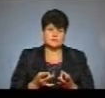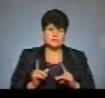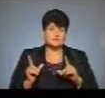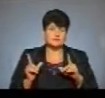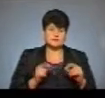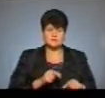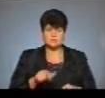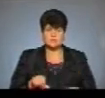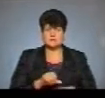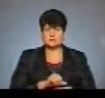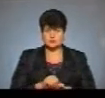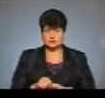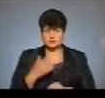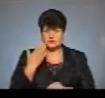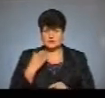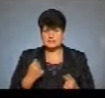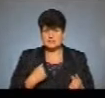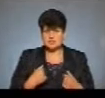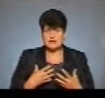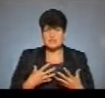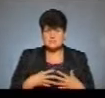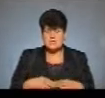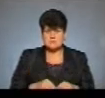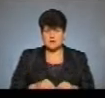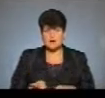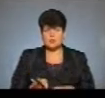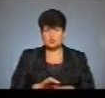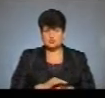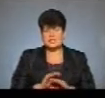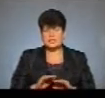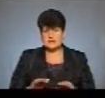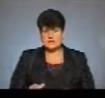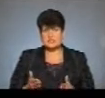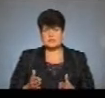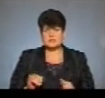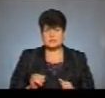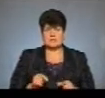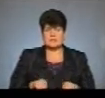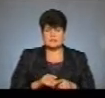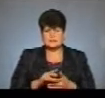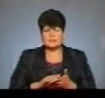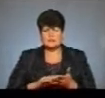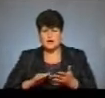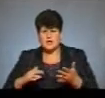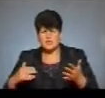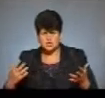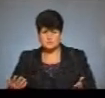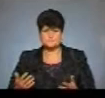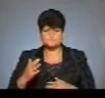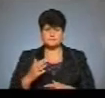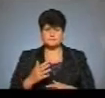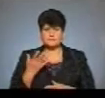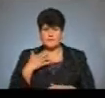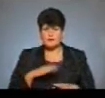за кордон, коли страждає сім'я, дружина, діти без батьків, і так далі, розумієте, коли діти